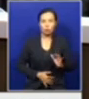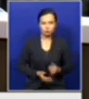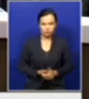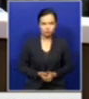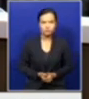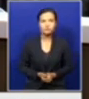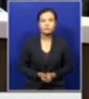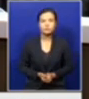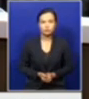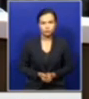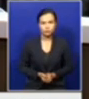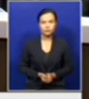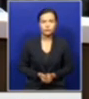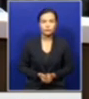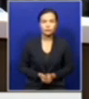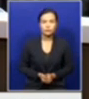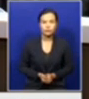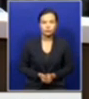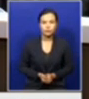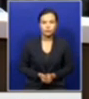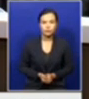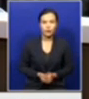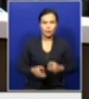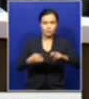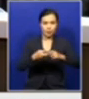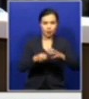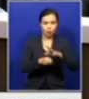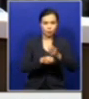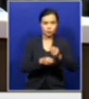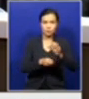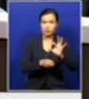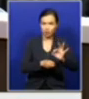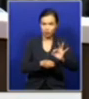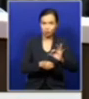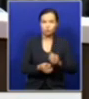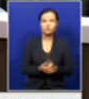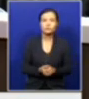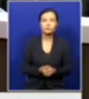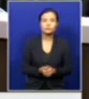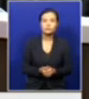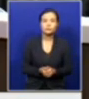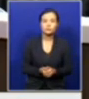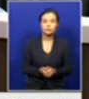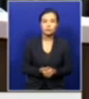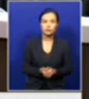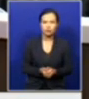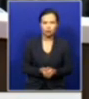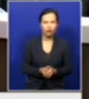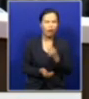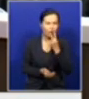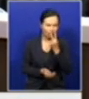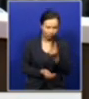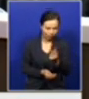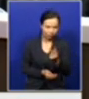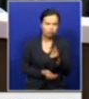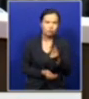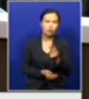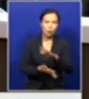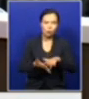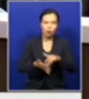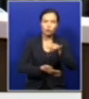นอกจากนี้ค่ะเมื่อเกิดวิกฤตโควิด-19 แบบนี้เป็นเครื่องพิสูจน์อย่างหนึ่งค่ะว่ายุทธศาสตร์ช